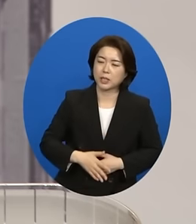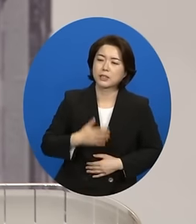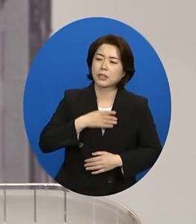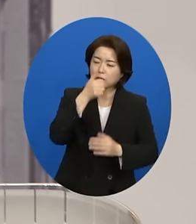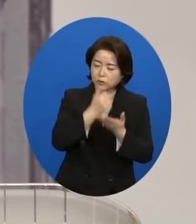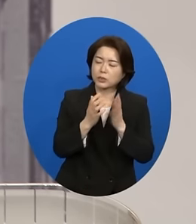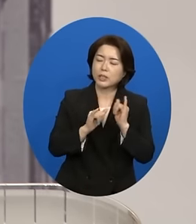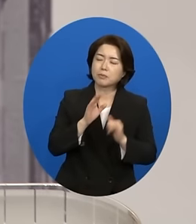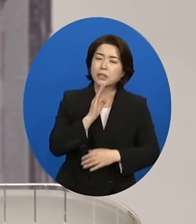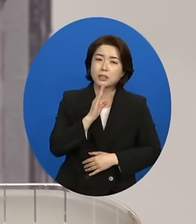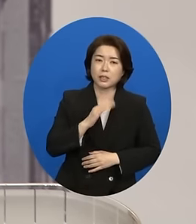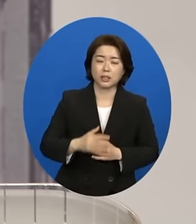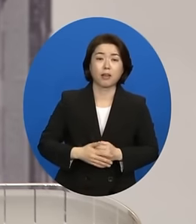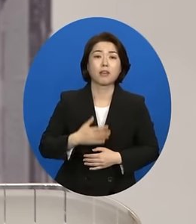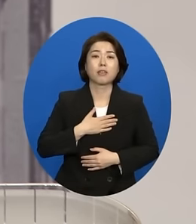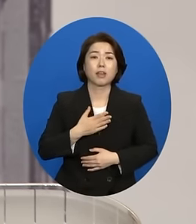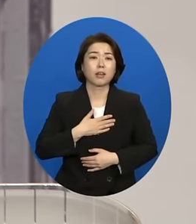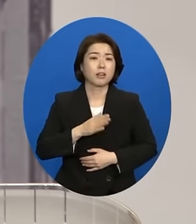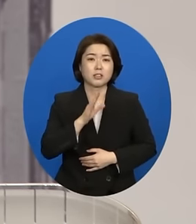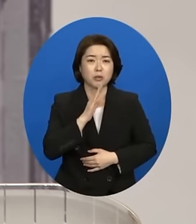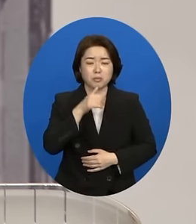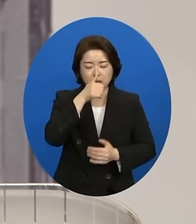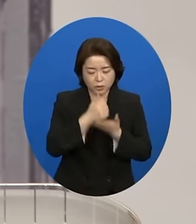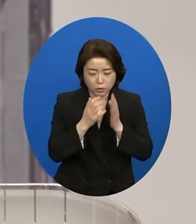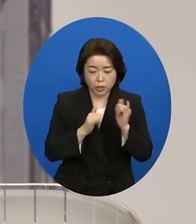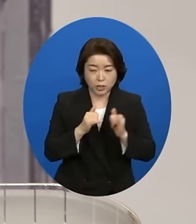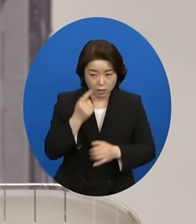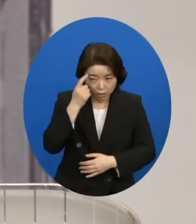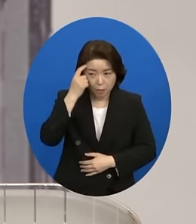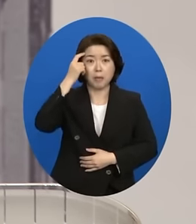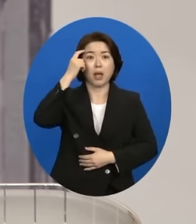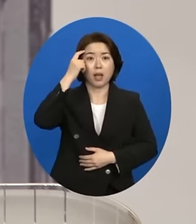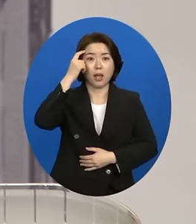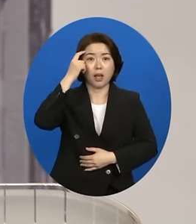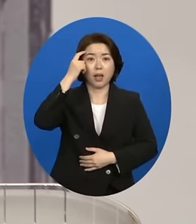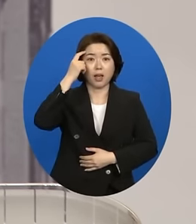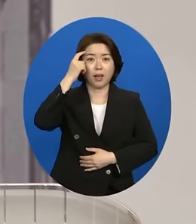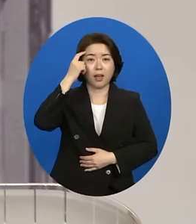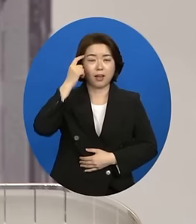죄인이구나, 내가 정말 죄인이구나, 이걸 깨달으면서